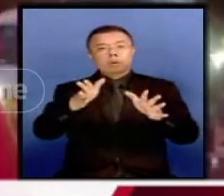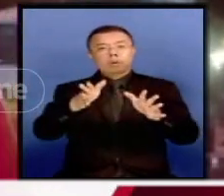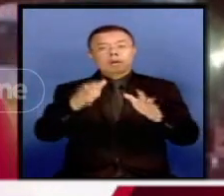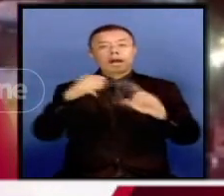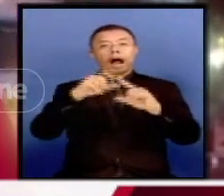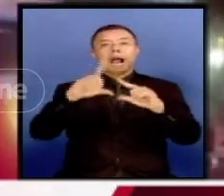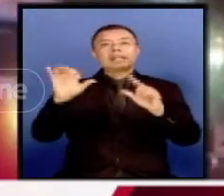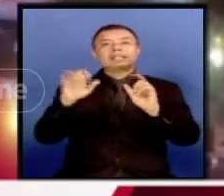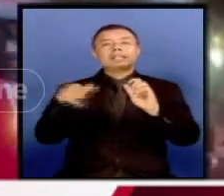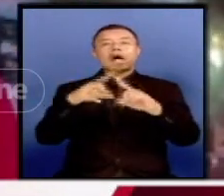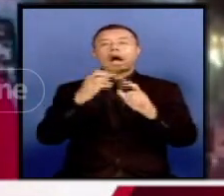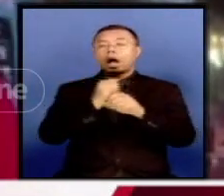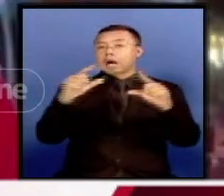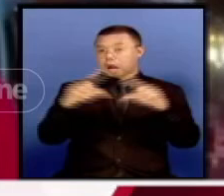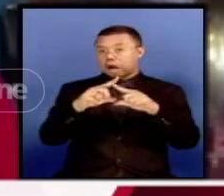jalur Kalijaga